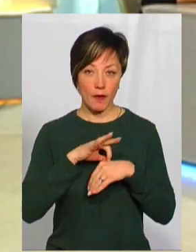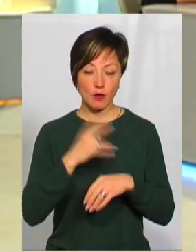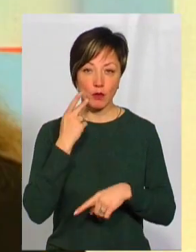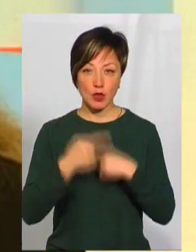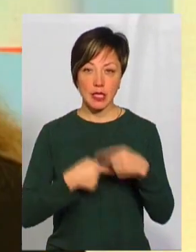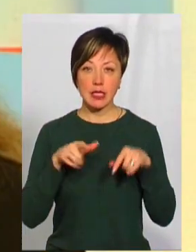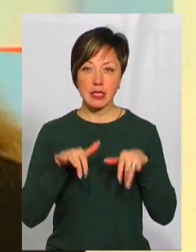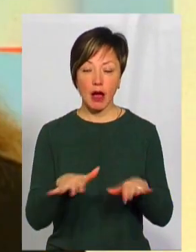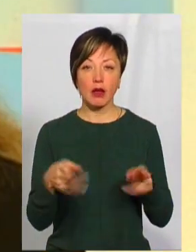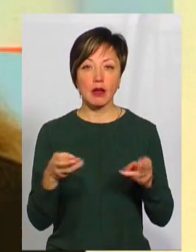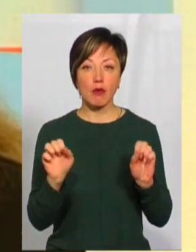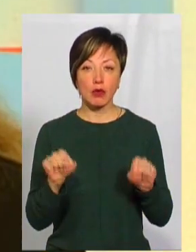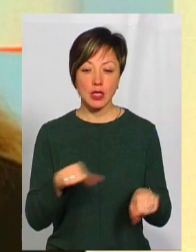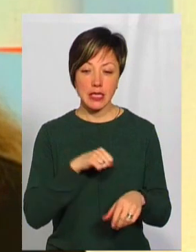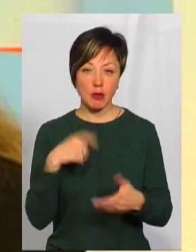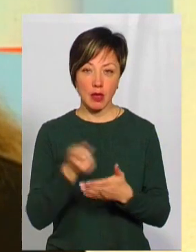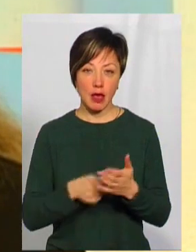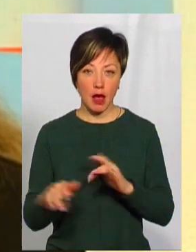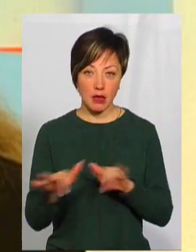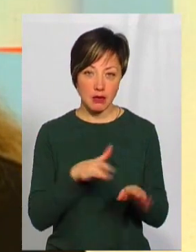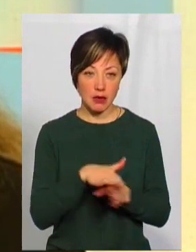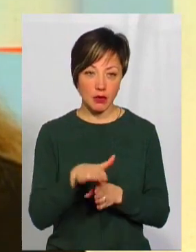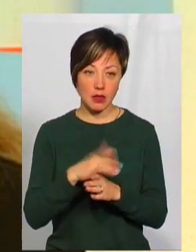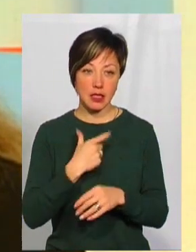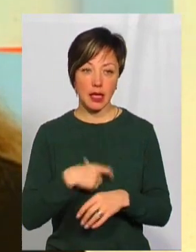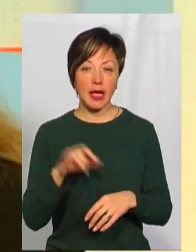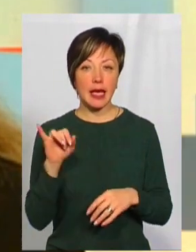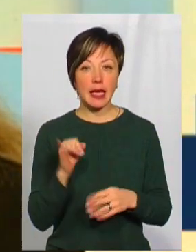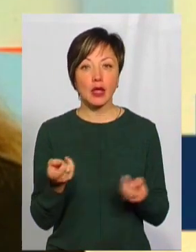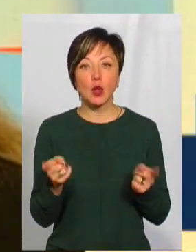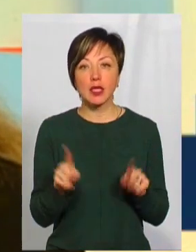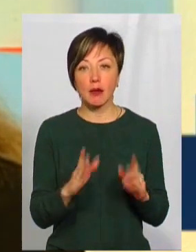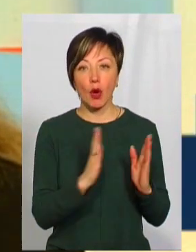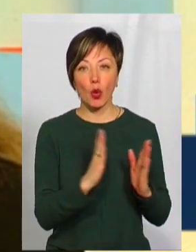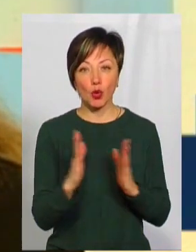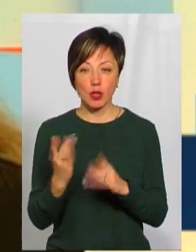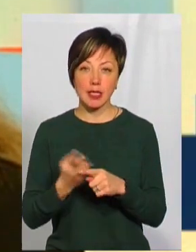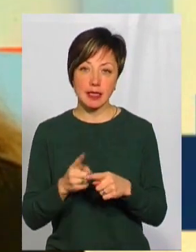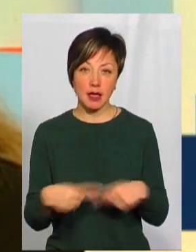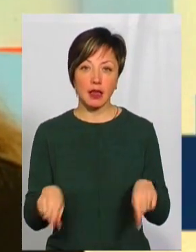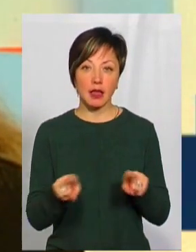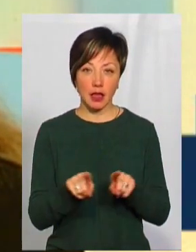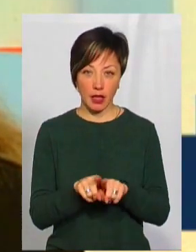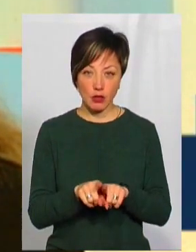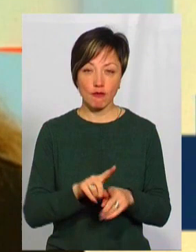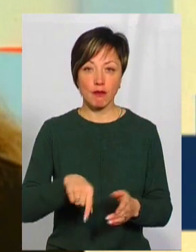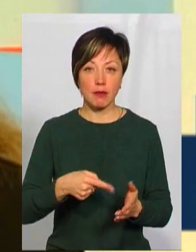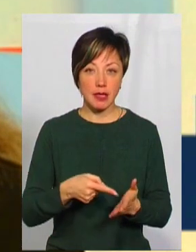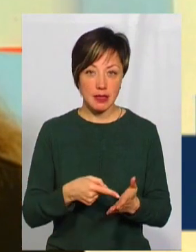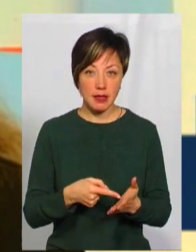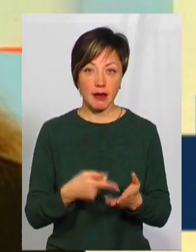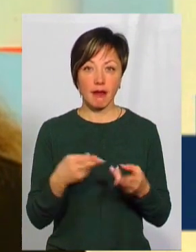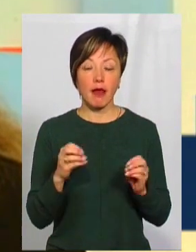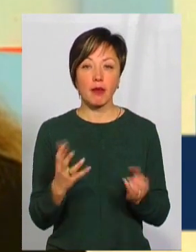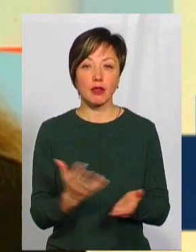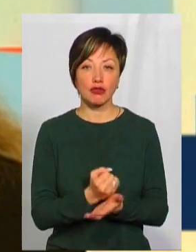постійні заходи, де може самодіяльність себе реалізувати. Ну і той самий гуртожиток – це теж в місті, де